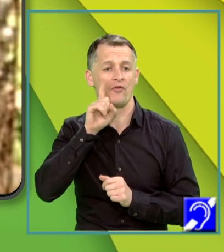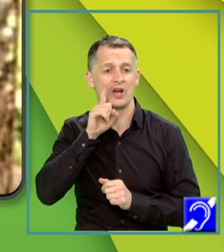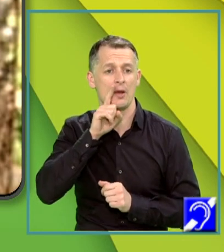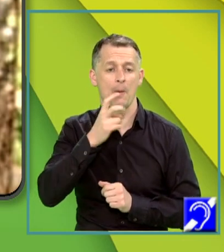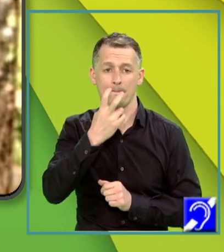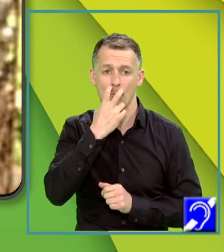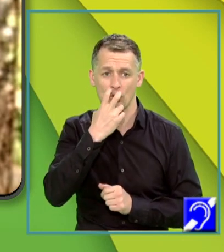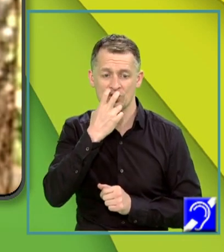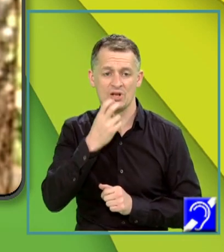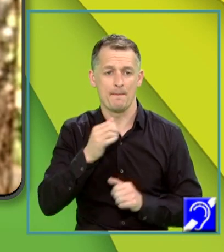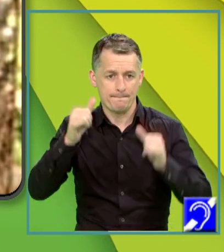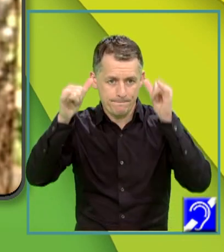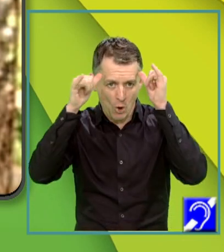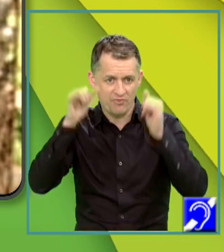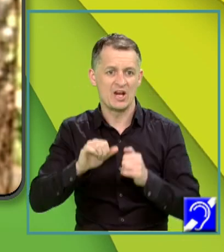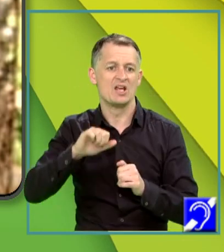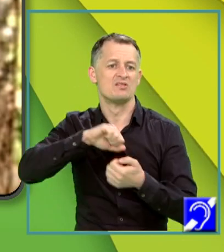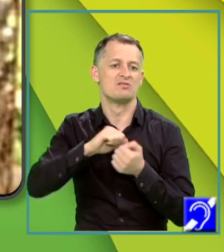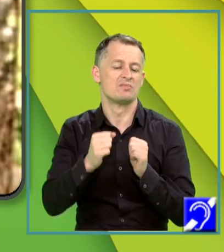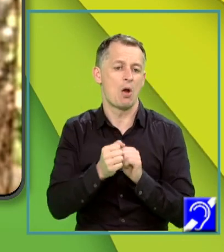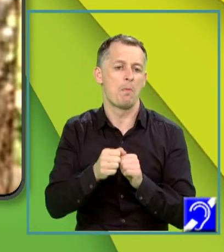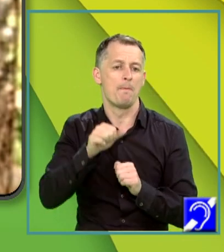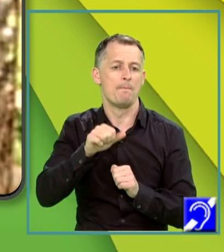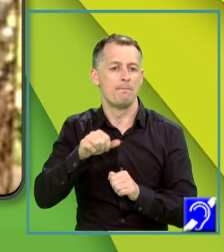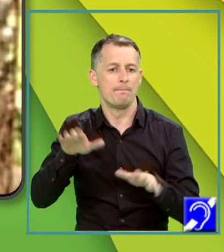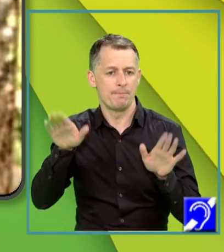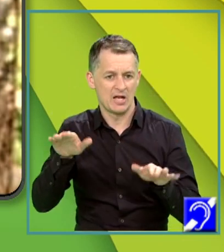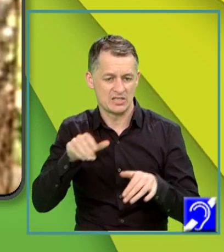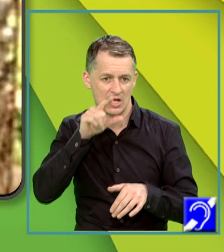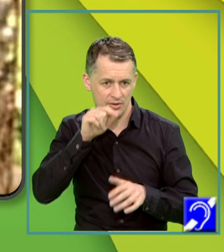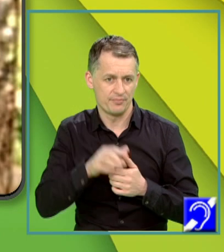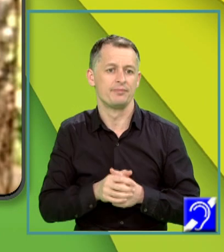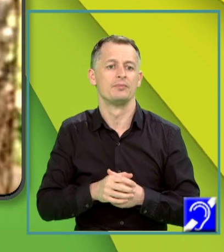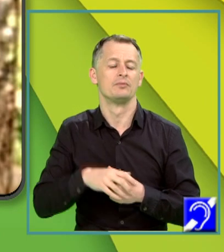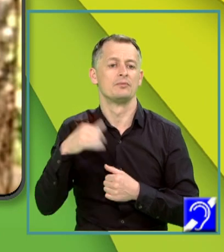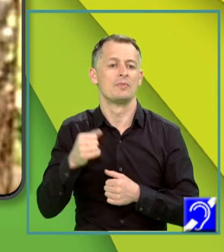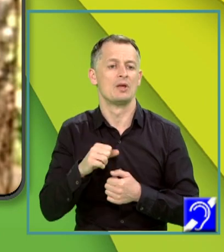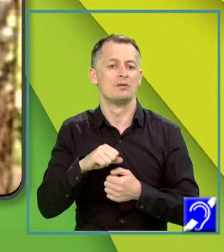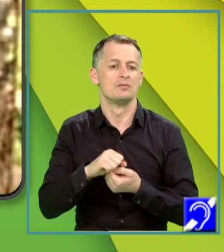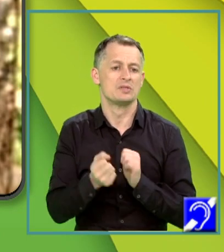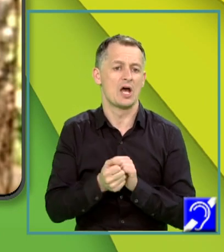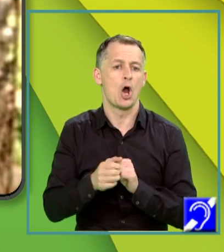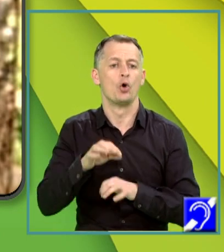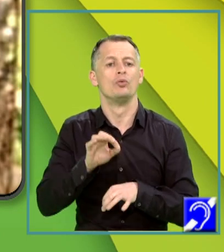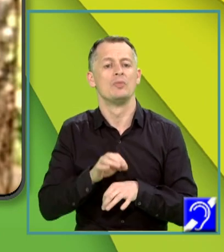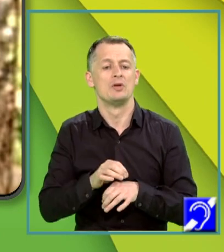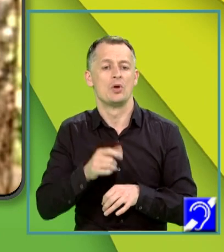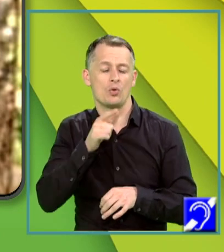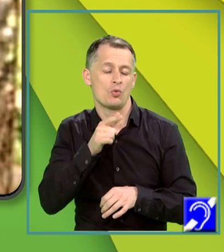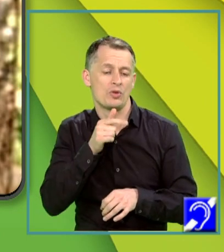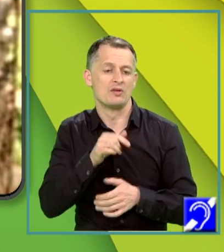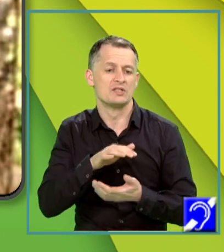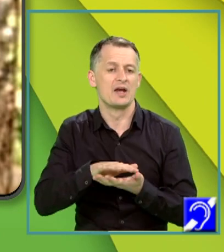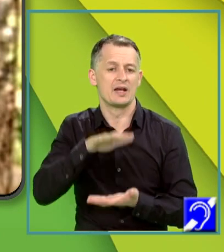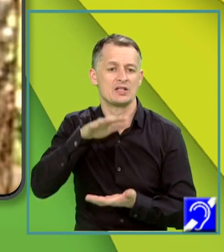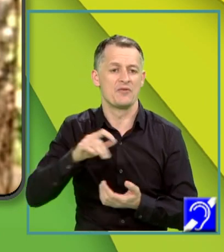bovine și păsări sau avicultura sericicultura pe avarii destul de restrânsă în țara noastră și anume